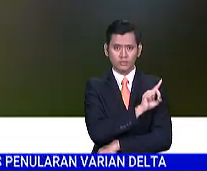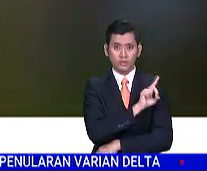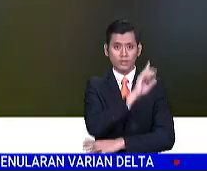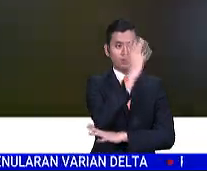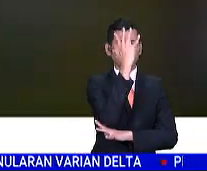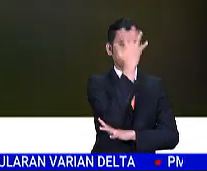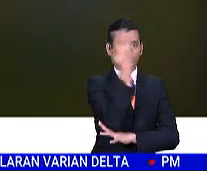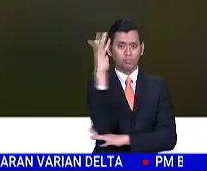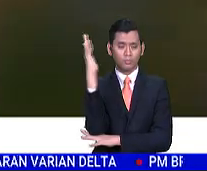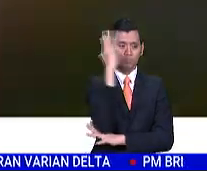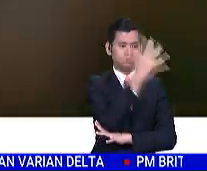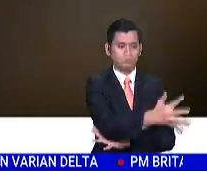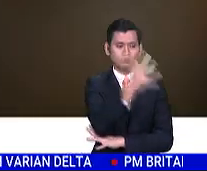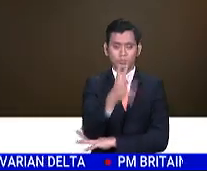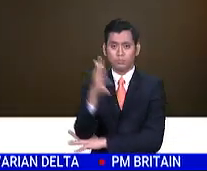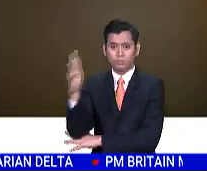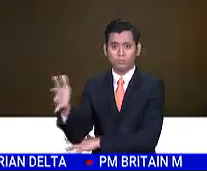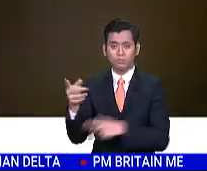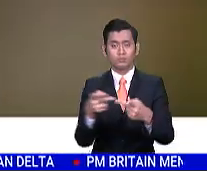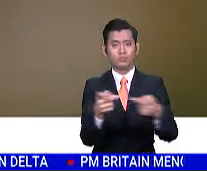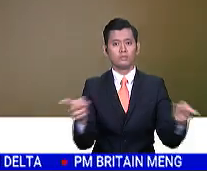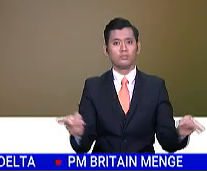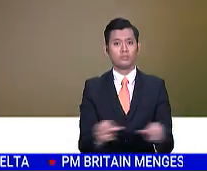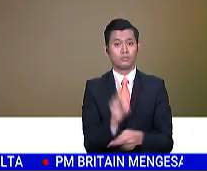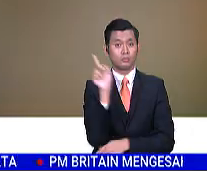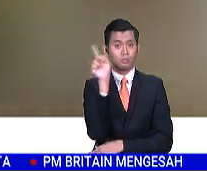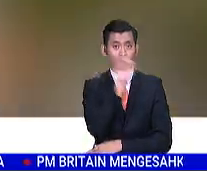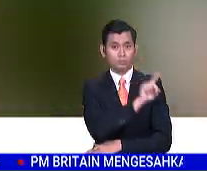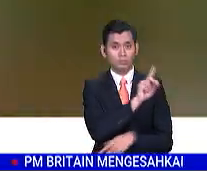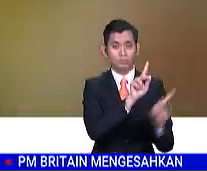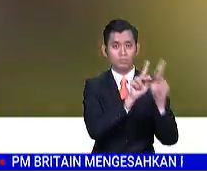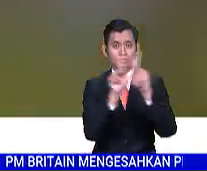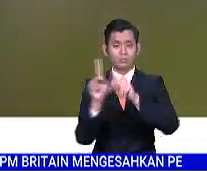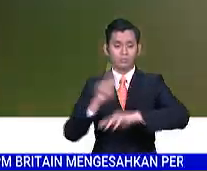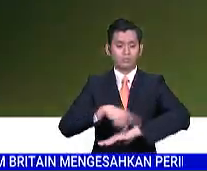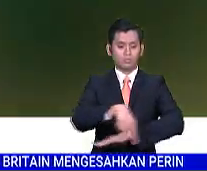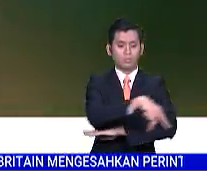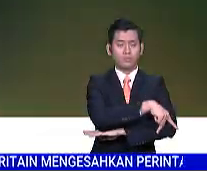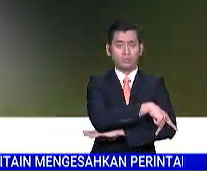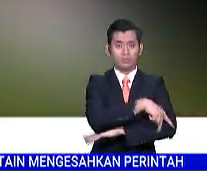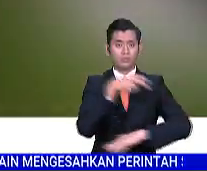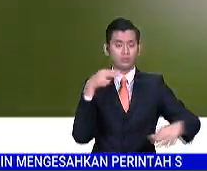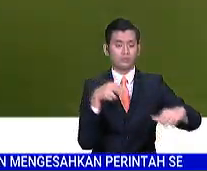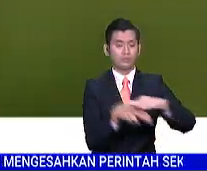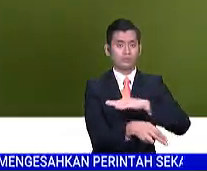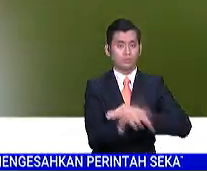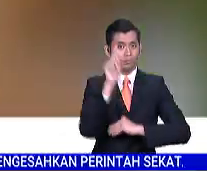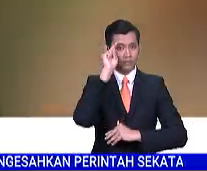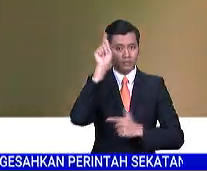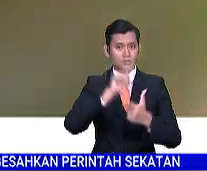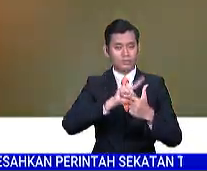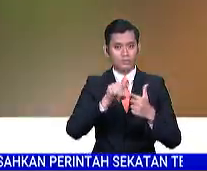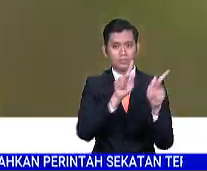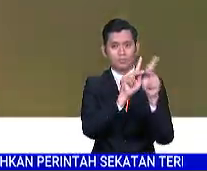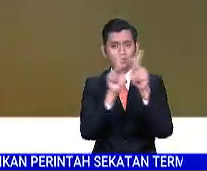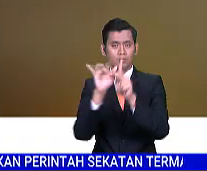pokok tumbang. Antara kawasan yang paling teruk terjejas adalah di Kampung Padang Setengah Hulu Terengganu, Kampung